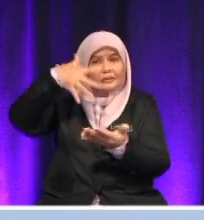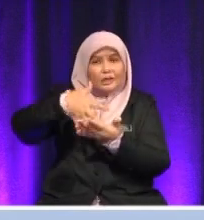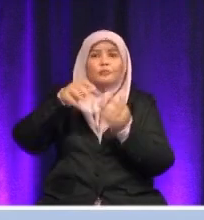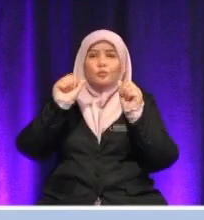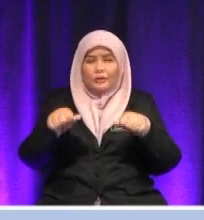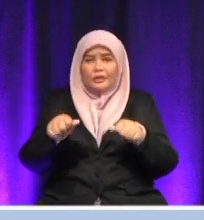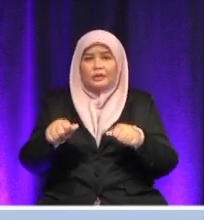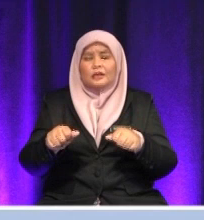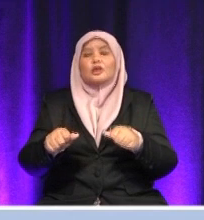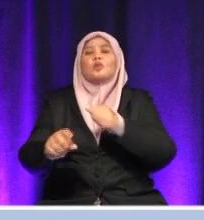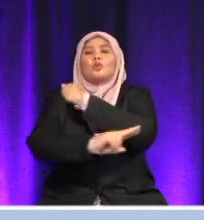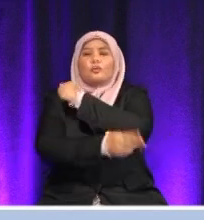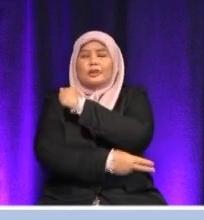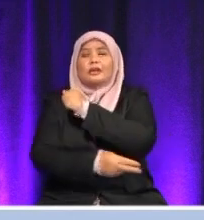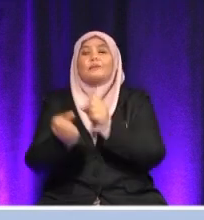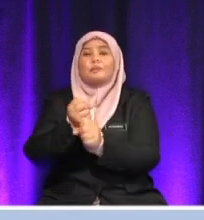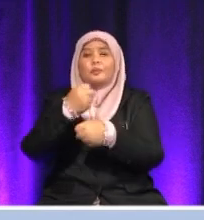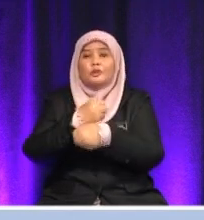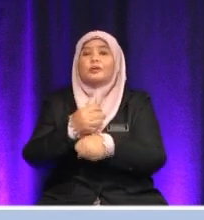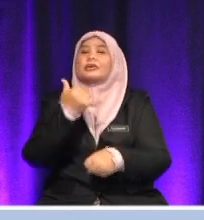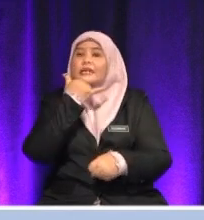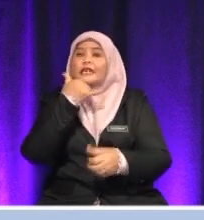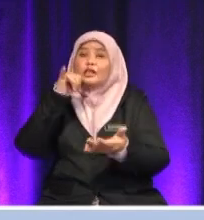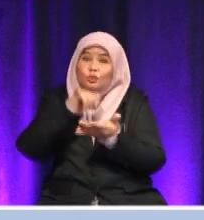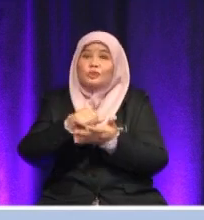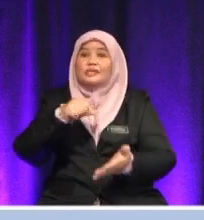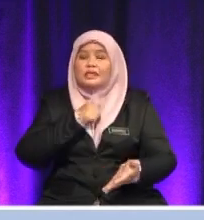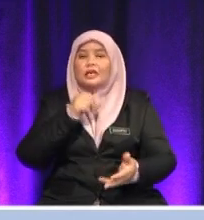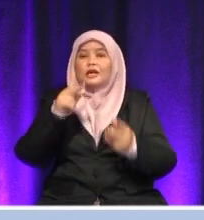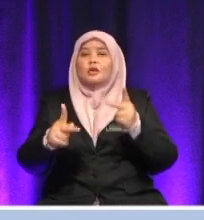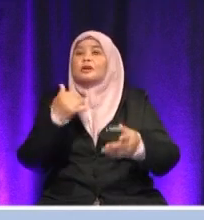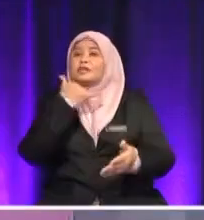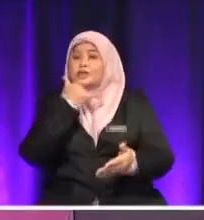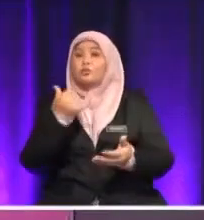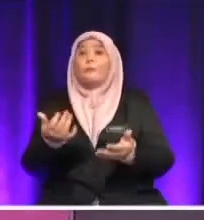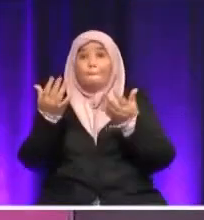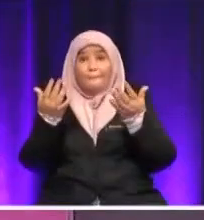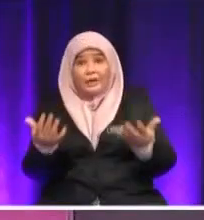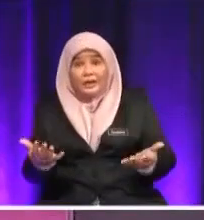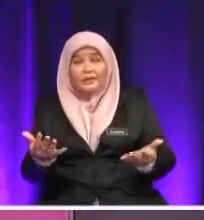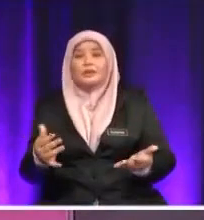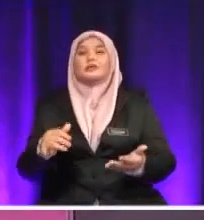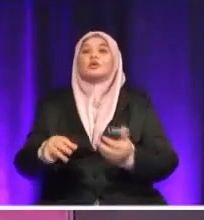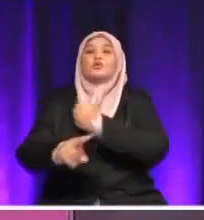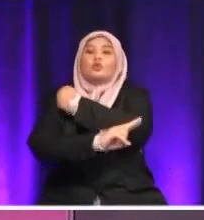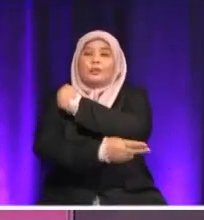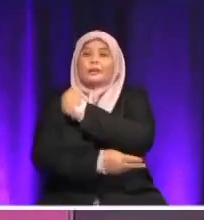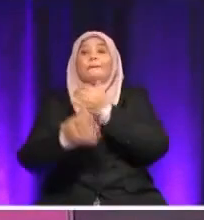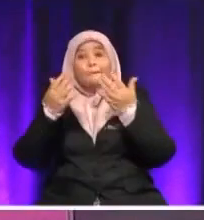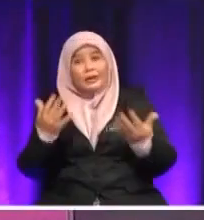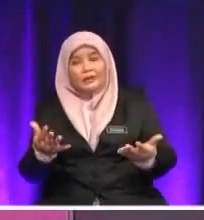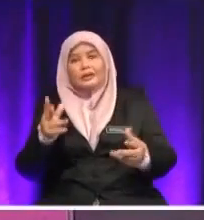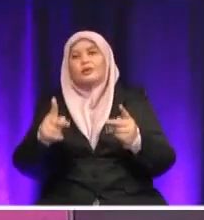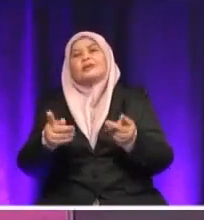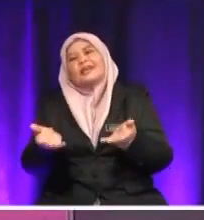dia sebenarnya ialah hukuman yang berbentuk kesalahan itu sendiri. Kalau kesalahan itu berat, maka hukumannya berat. Kalau